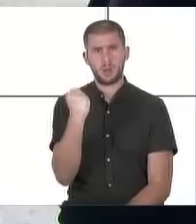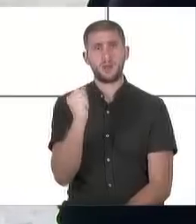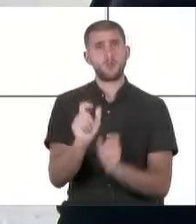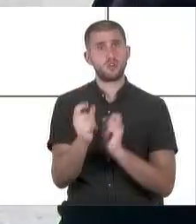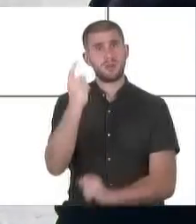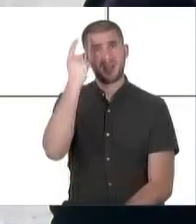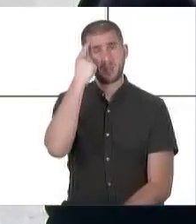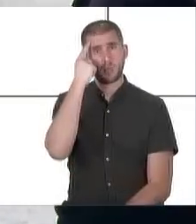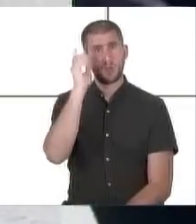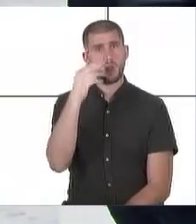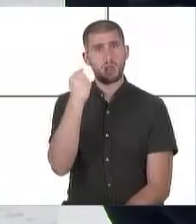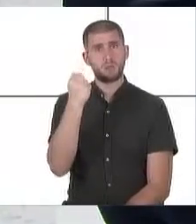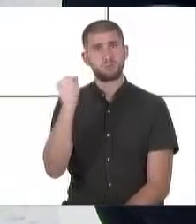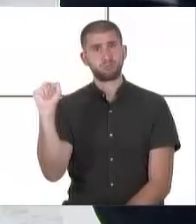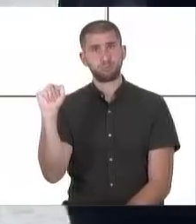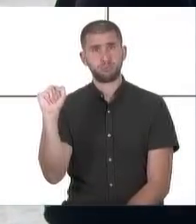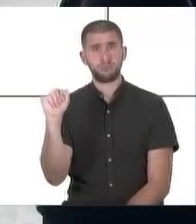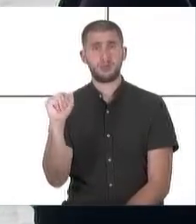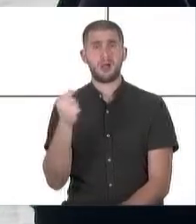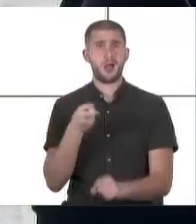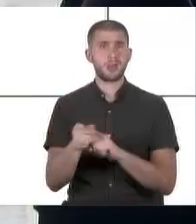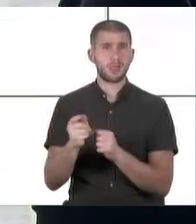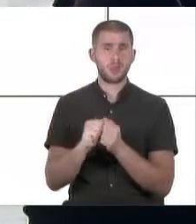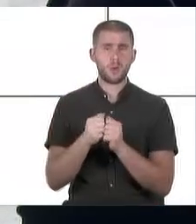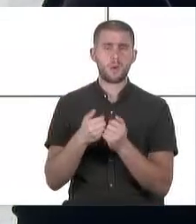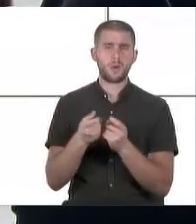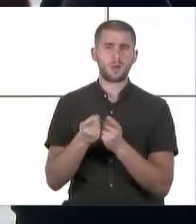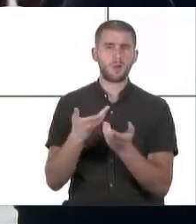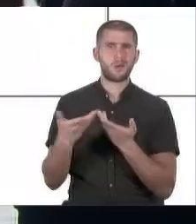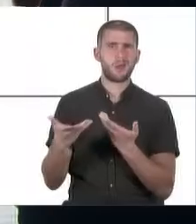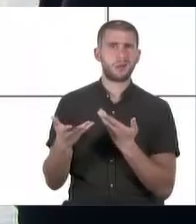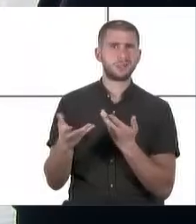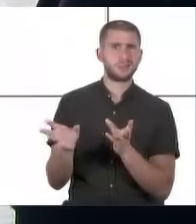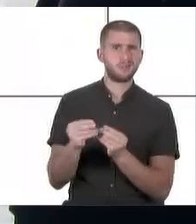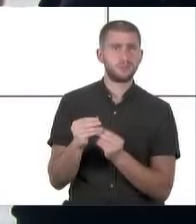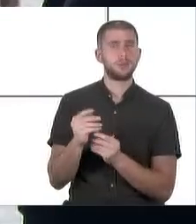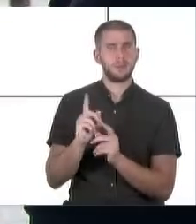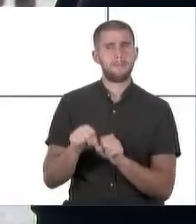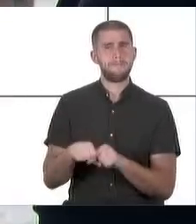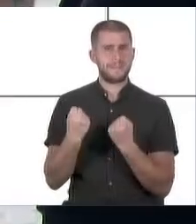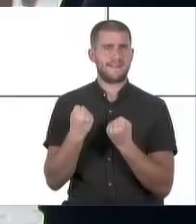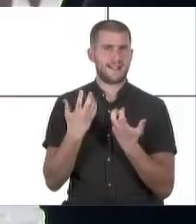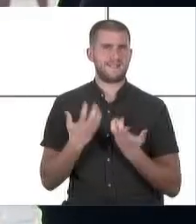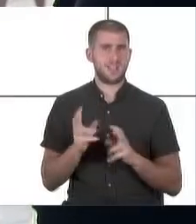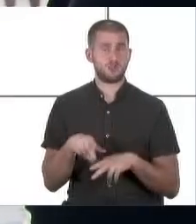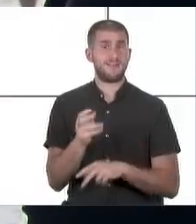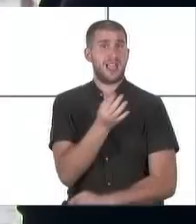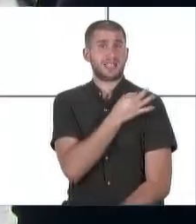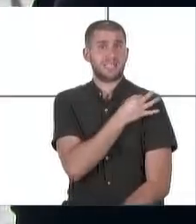ואנשים ידעו שעל חריגה, הטרדה, יחסי מרות משלמים מחיר כבד, ושיהיו